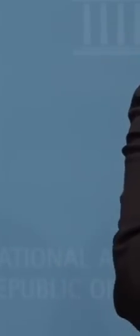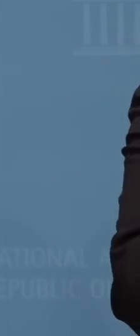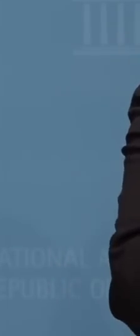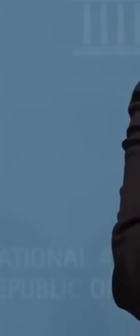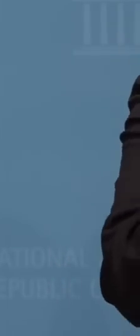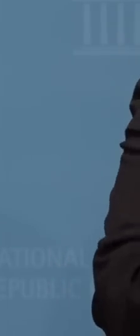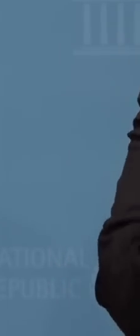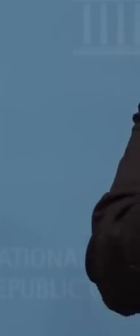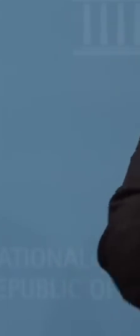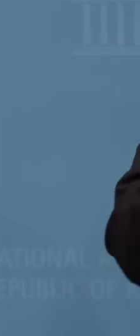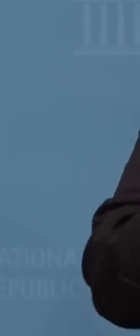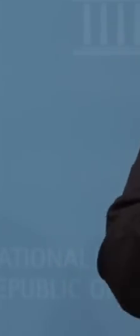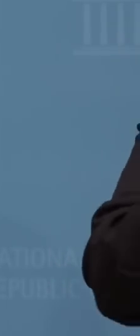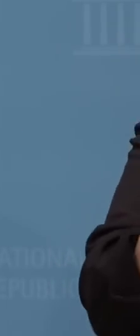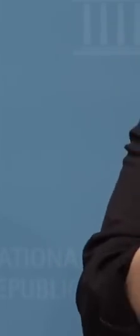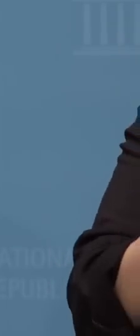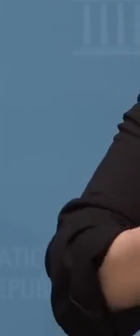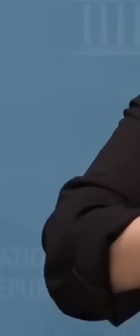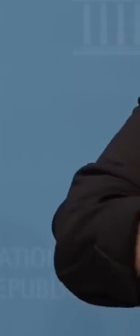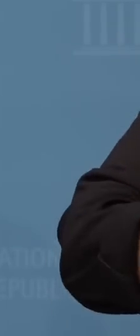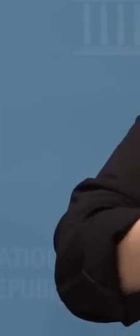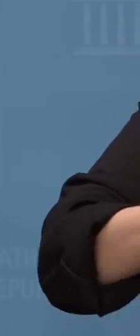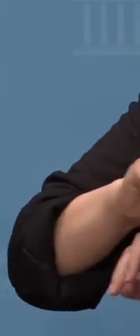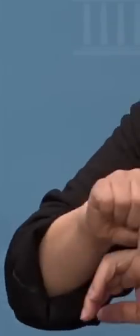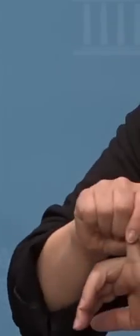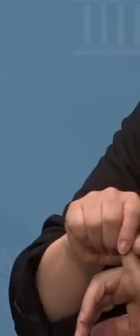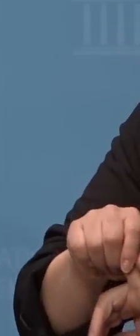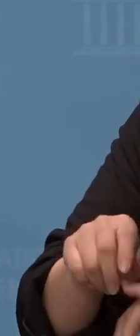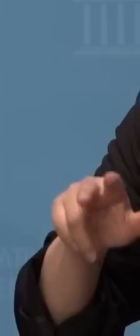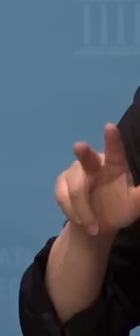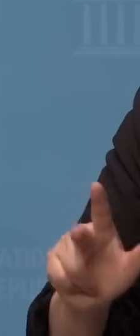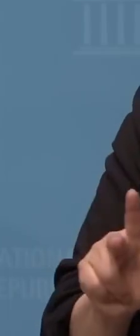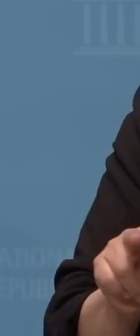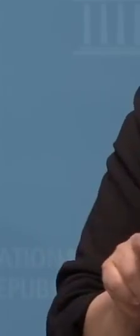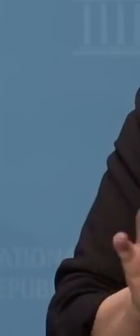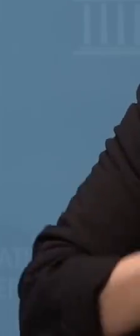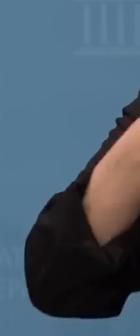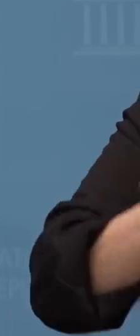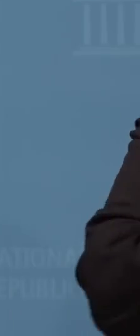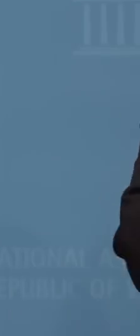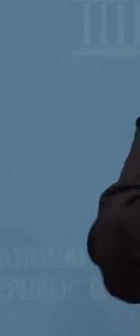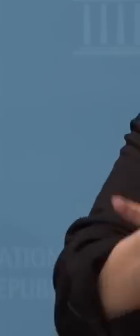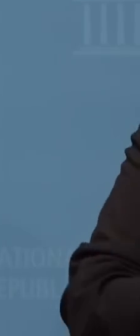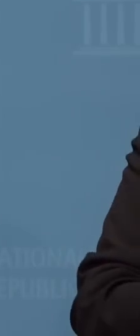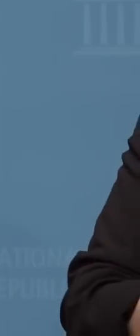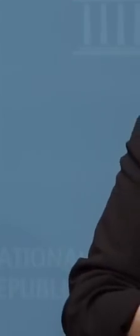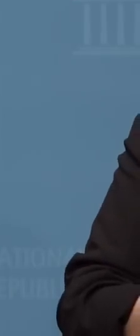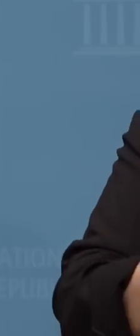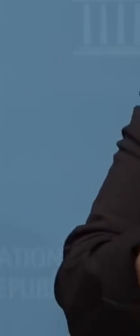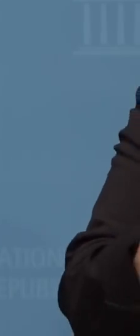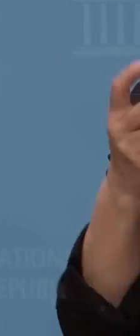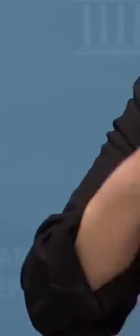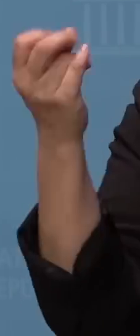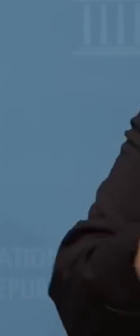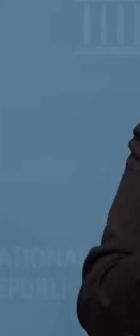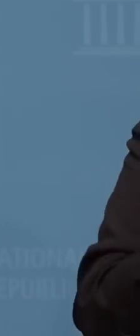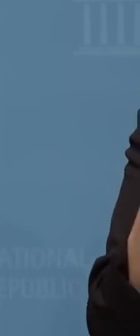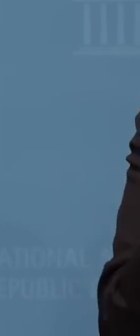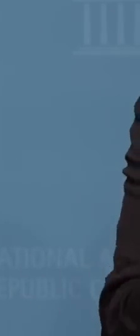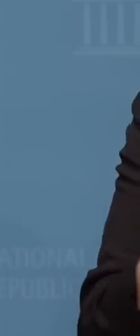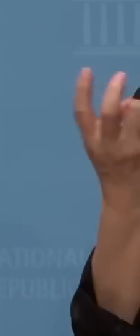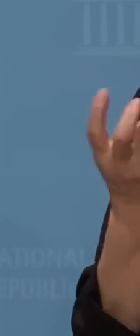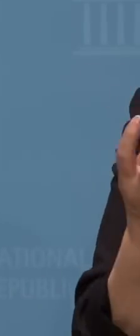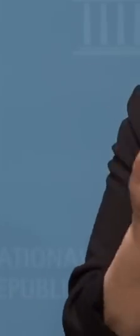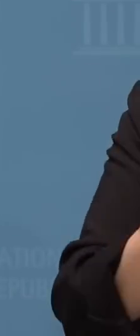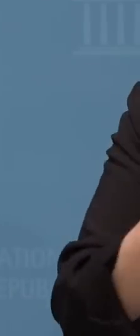작동하기 어려운 방향으로 국제 경제 질서가 급변하고 있습니다. 그럼에도 노동 탄압을 통한 임금